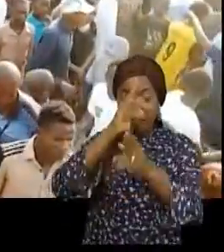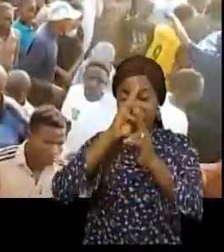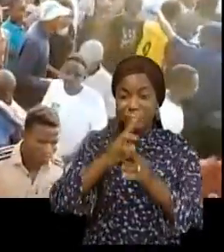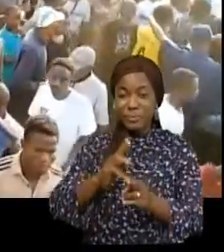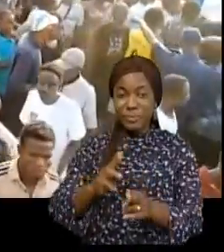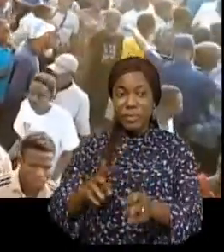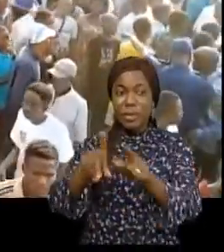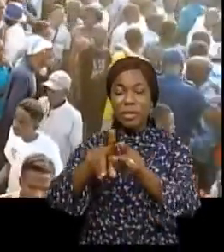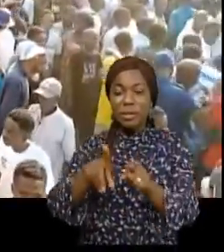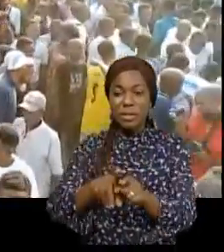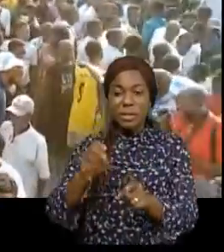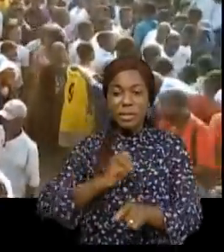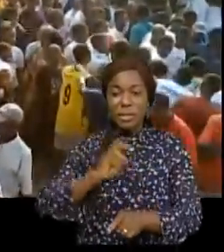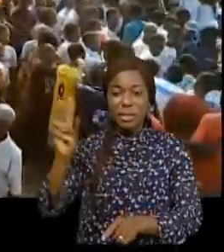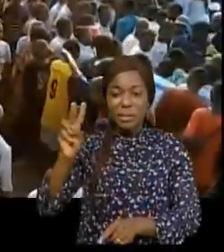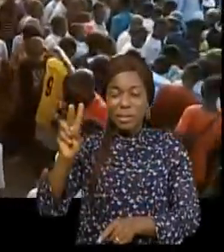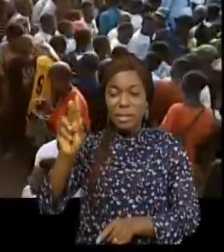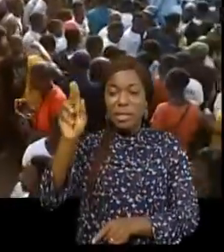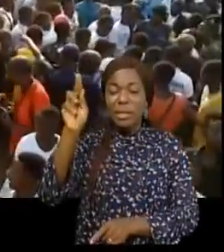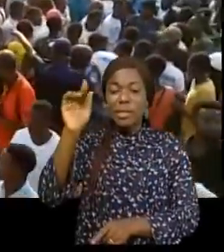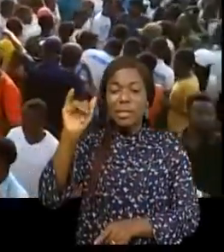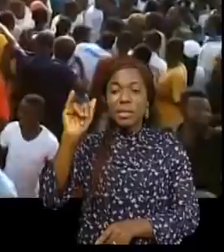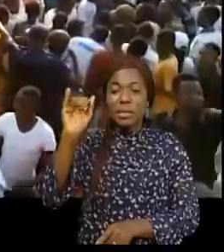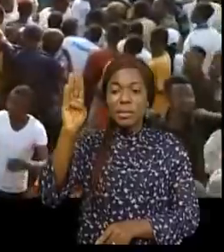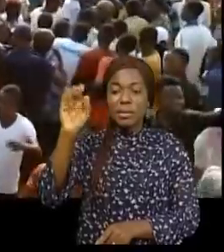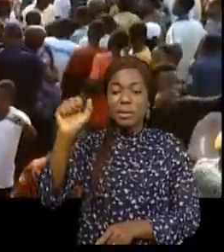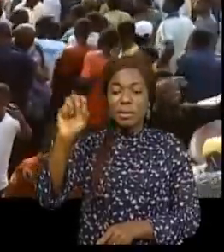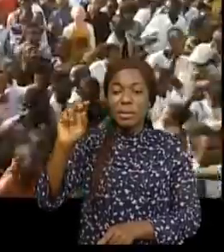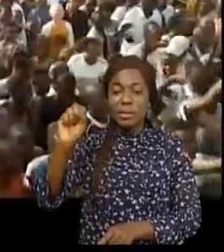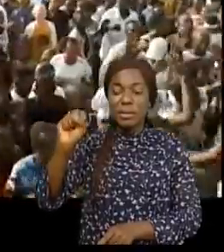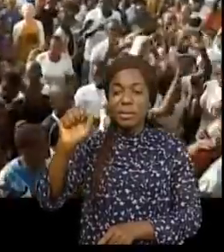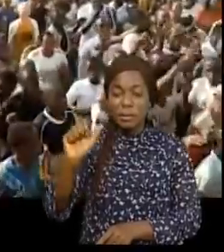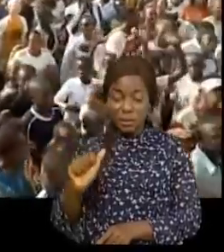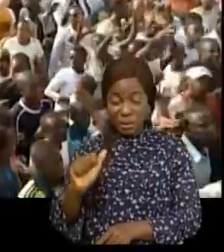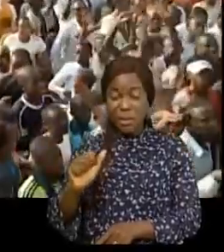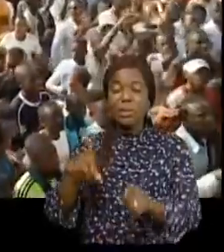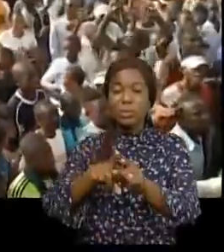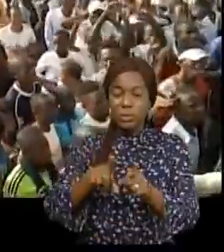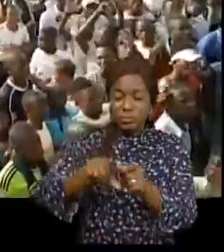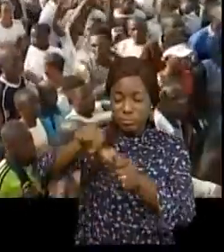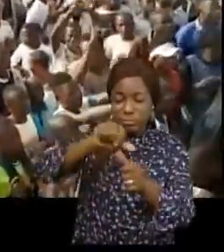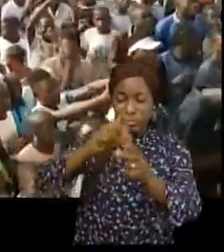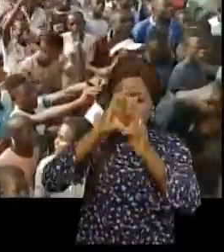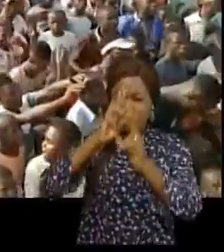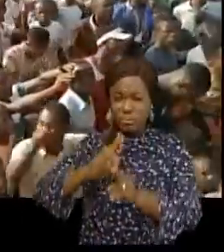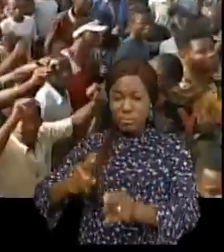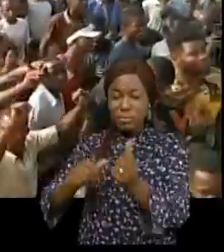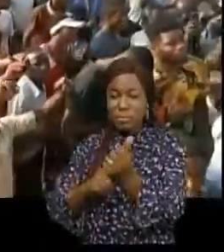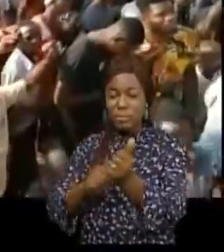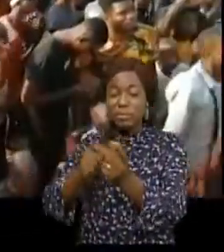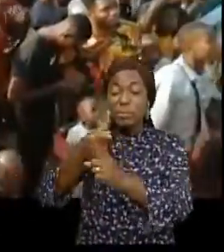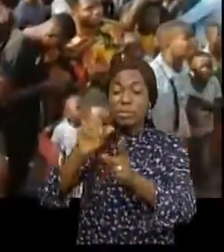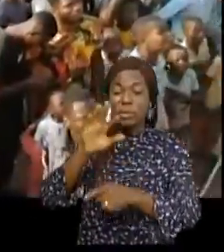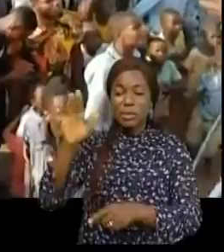général de l'UDPS Kibasa. Autour de lui, une forte délégation des hauts cadres de ses partis venus de Kinshasa. C'est